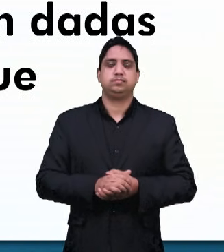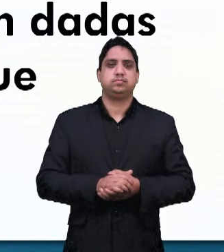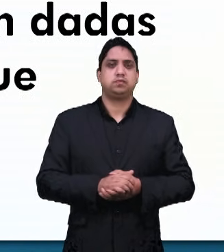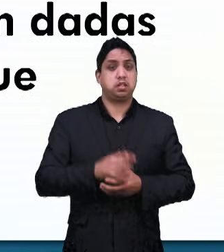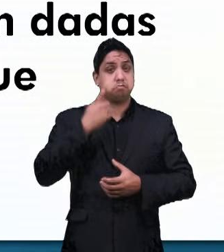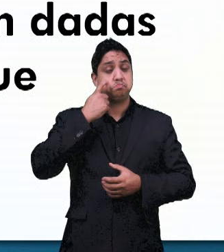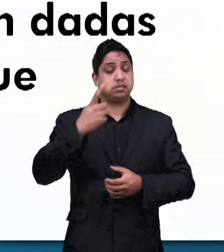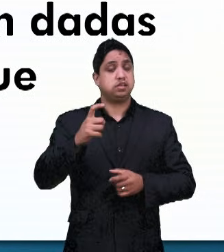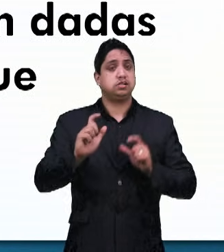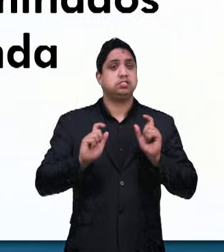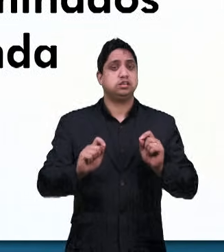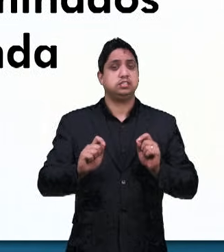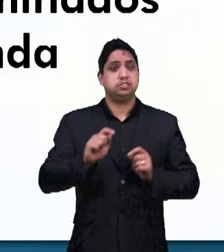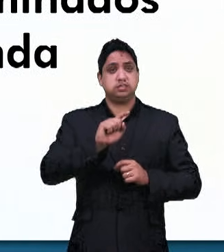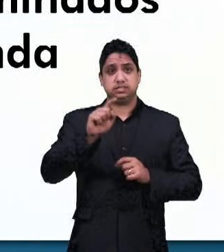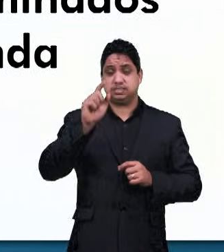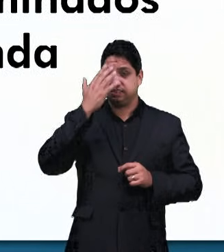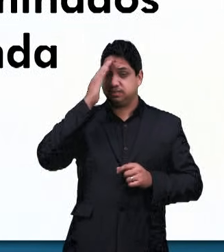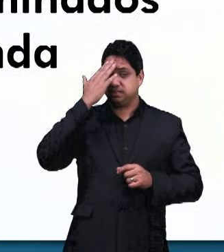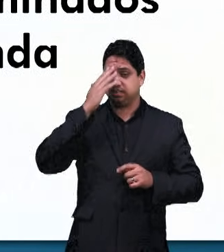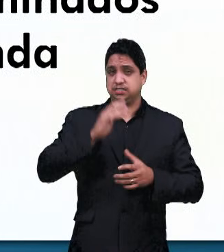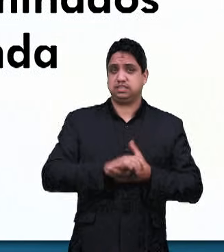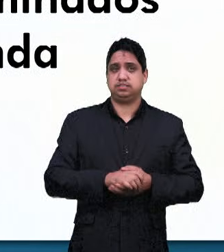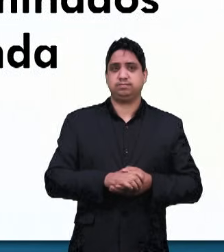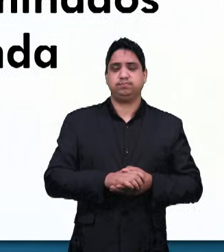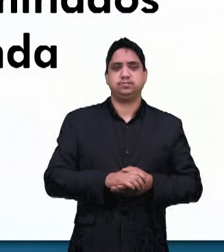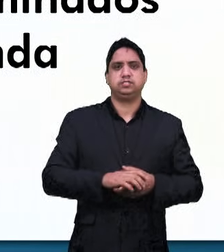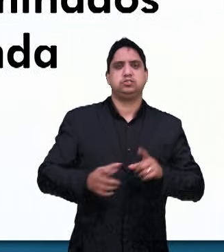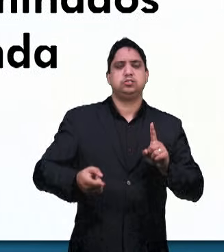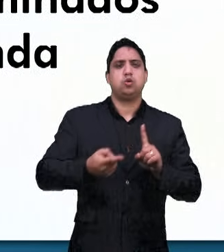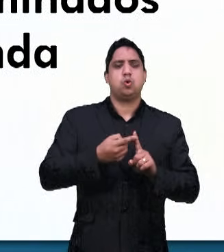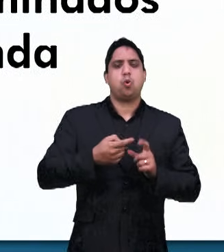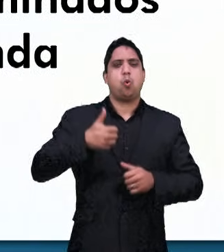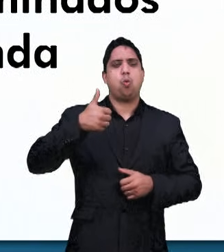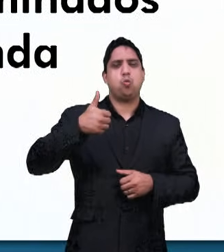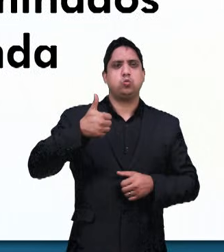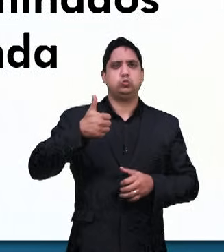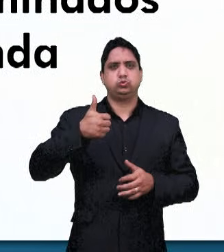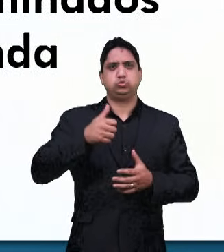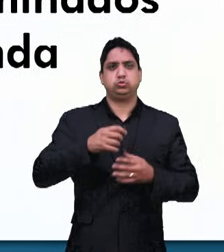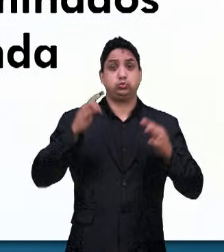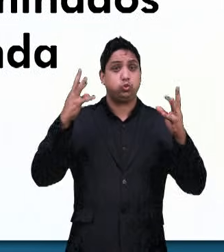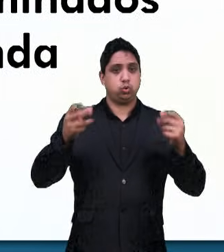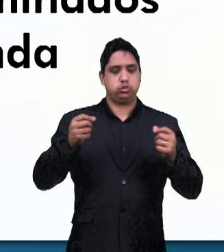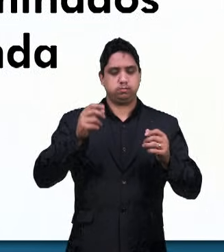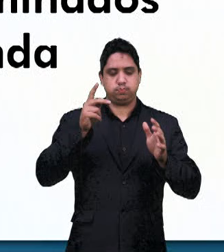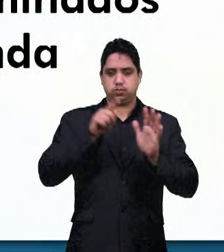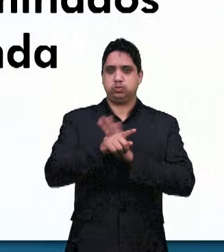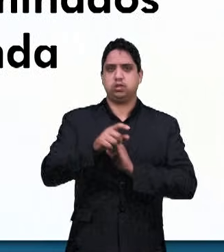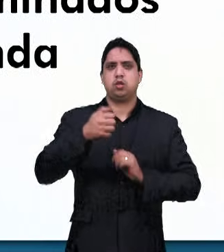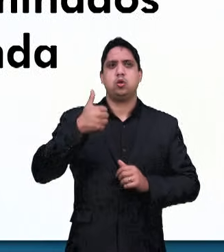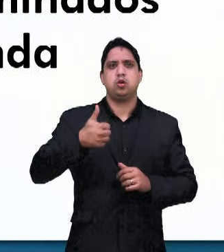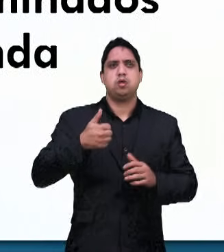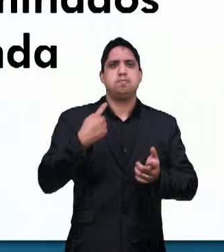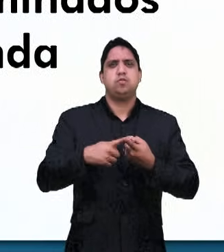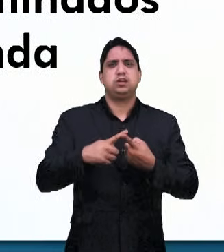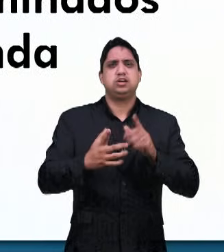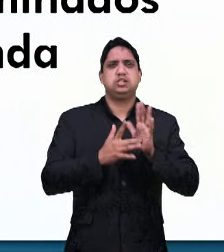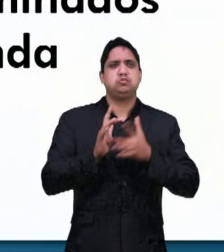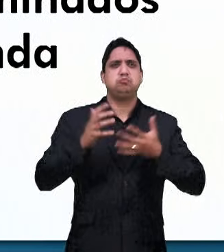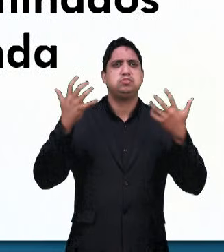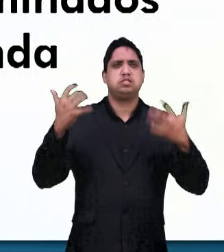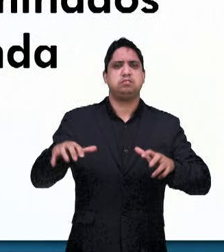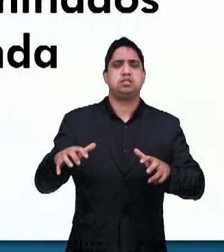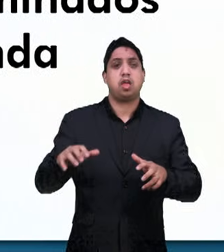C'est intéressant afin que vous puissiez comprendre la séquence. Donc, les questions s'adressent à tous. Pourquoi le Seigneur Jésus n'a